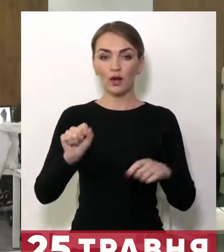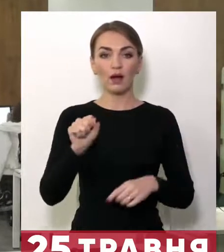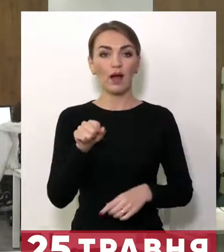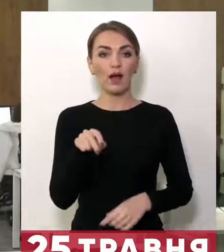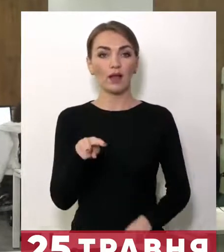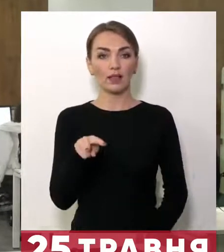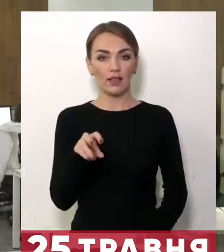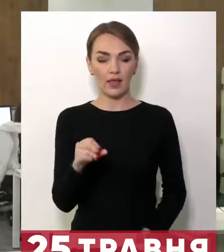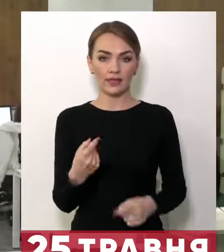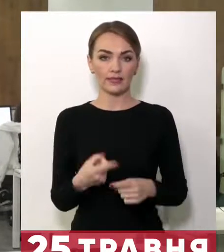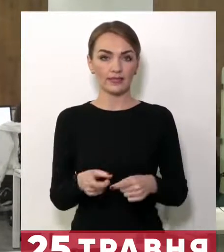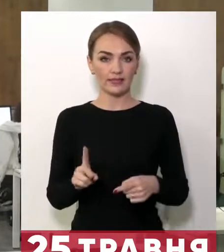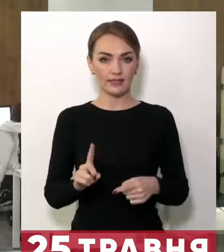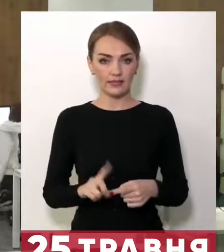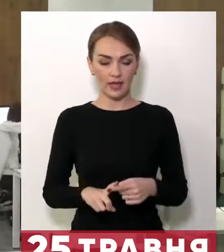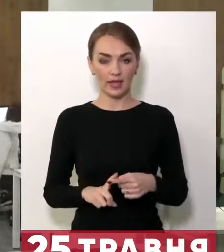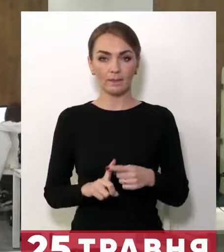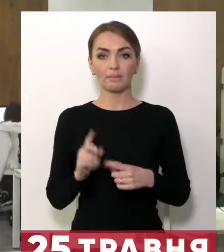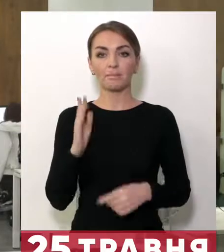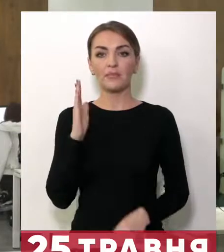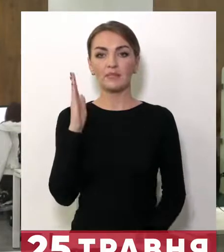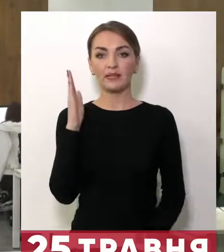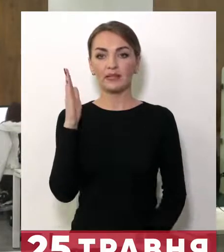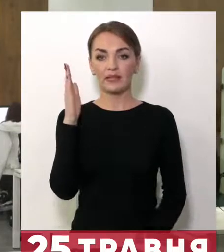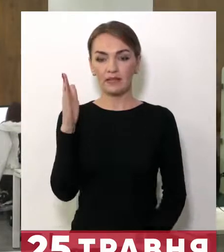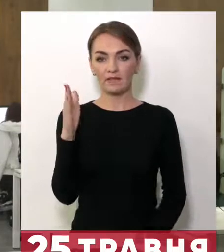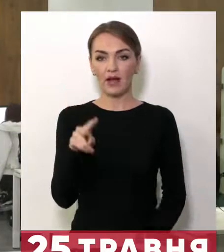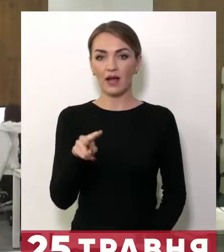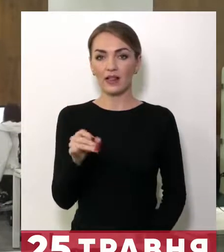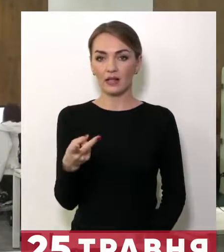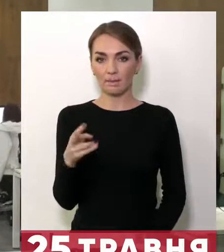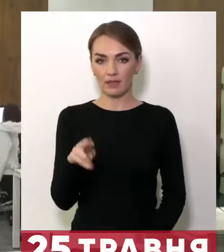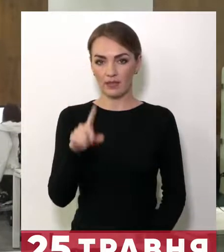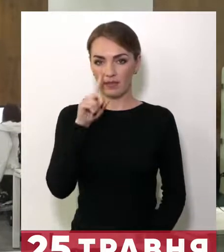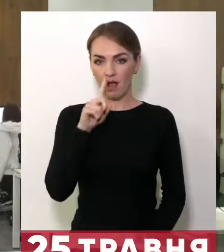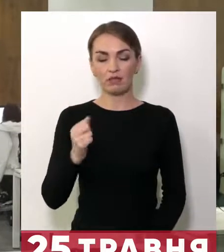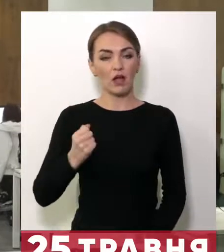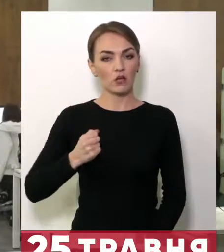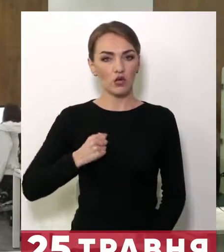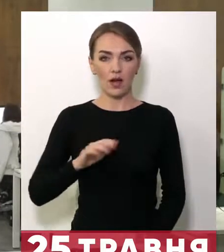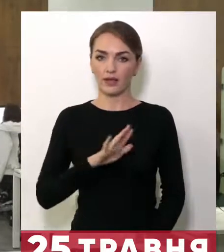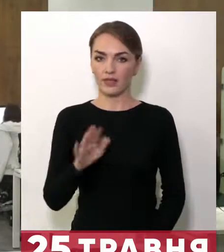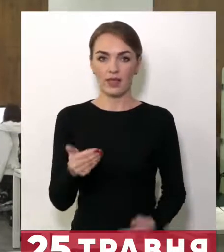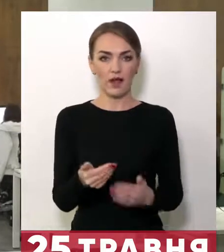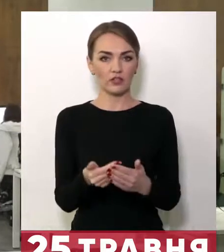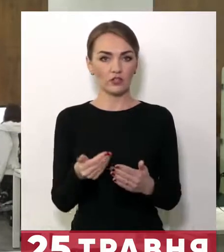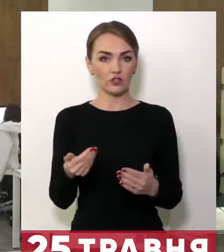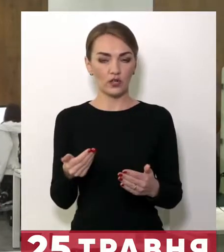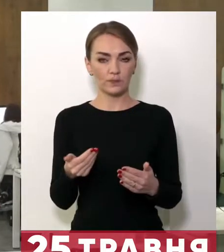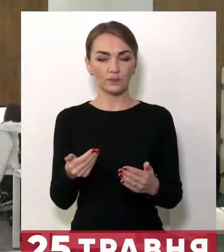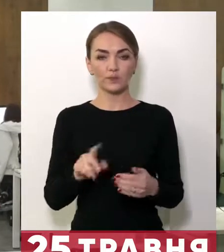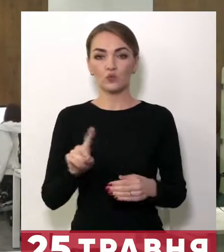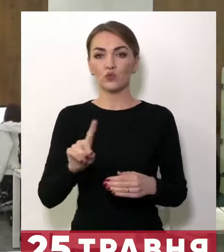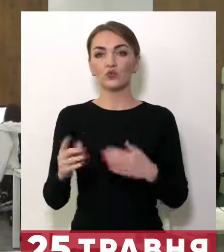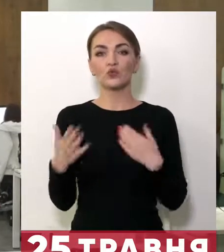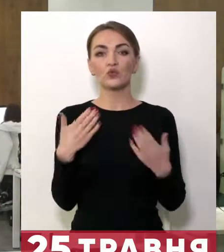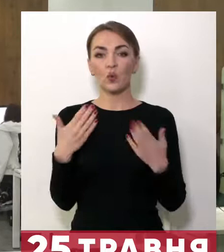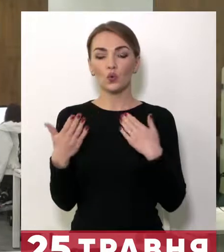але це перспектива липня. На жаль, не раніше.